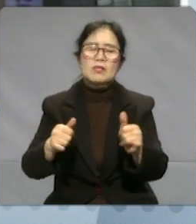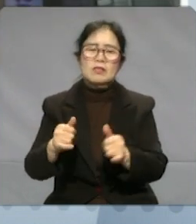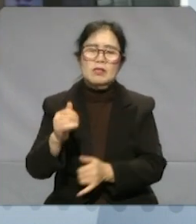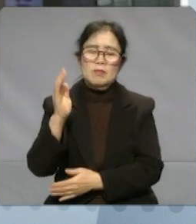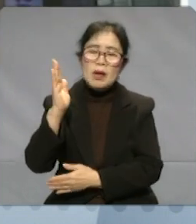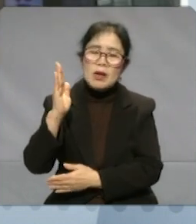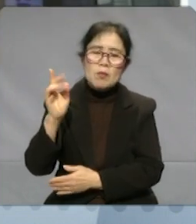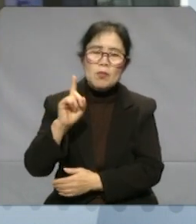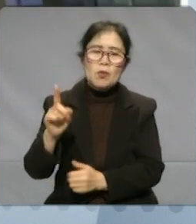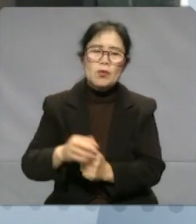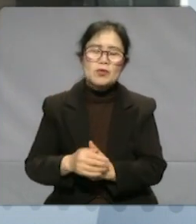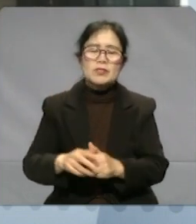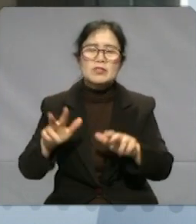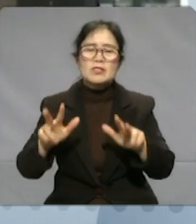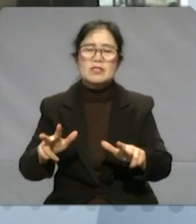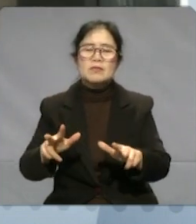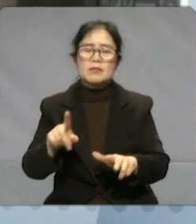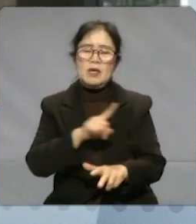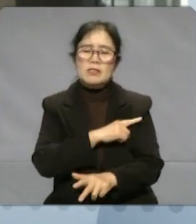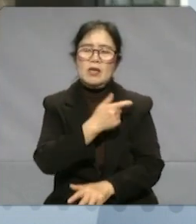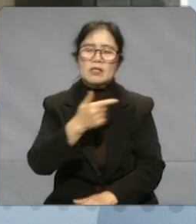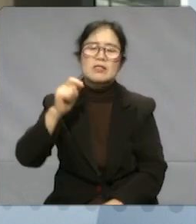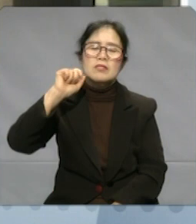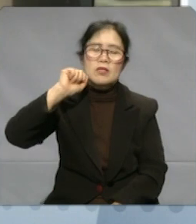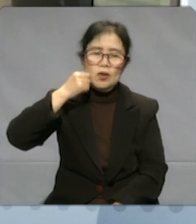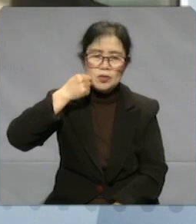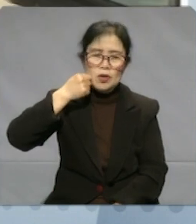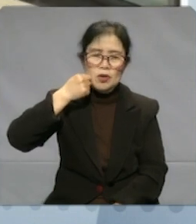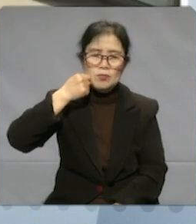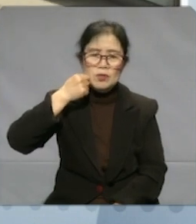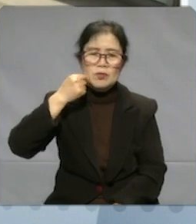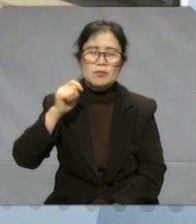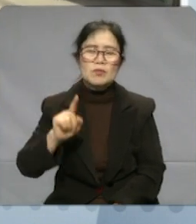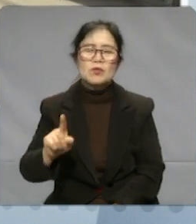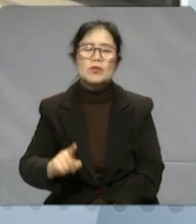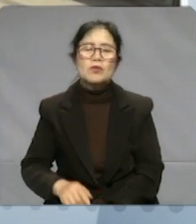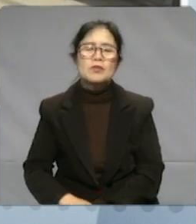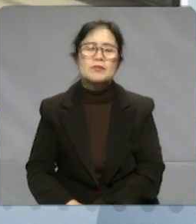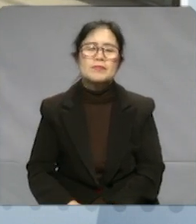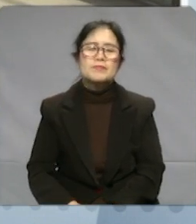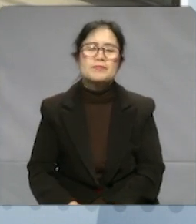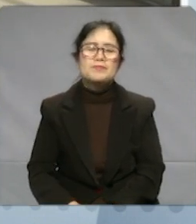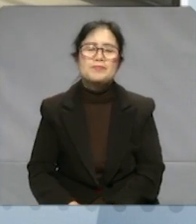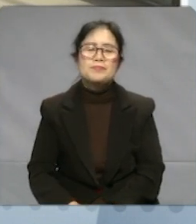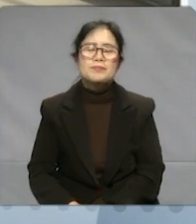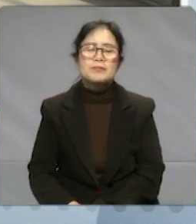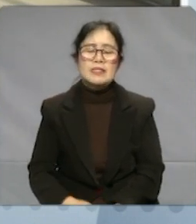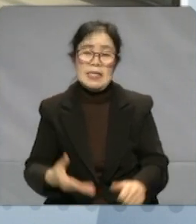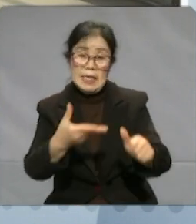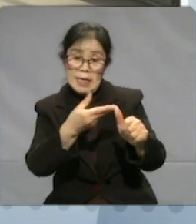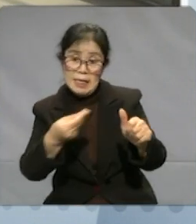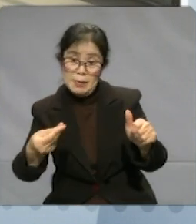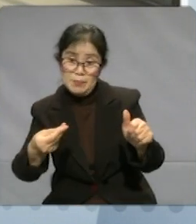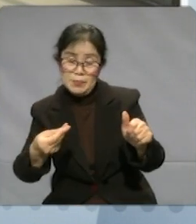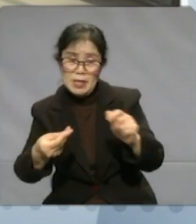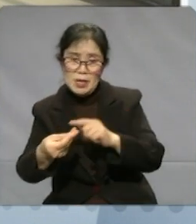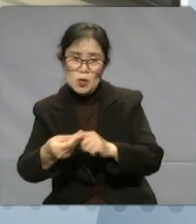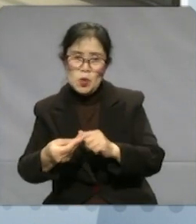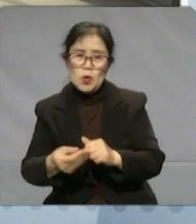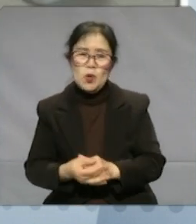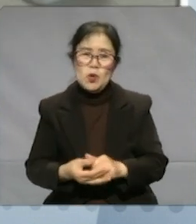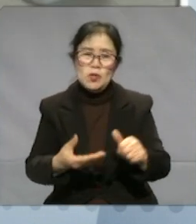이야기하는 현재에서 가장 큰 어려움이랄까? 이 부분은 뭐라고 얘기를 하냐면 임차료, 우리가